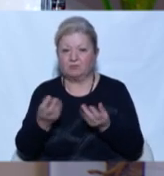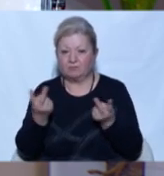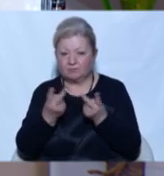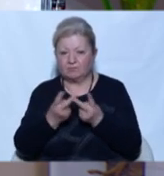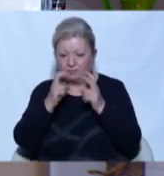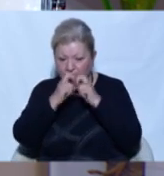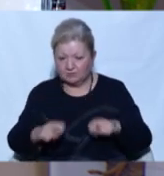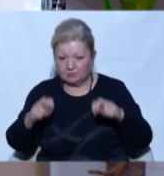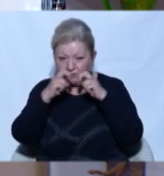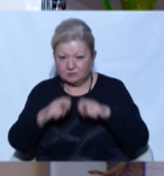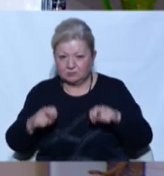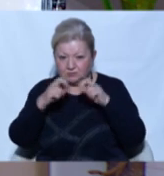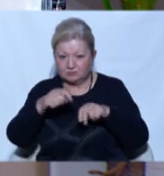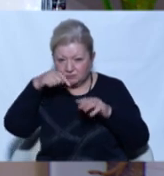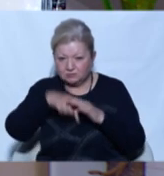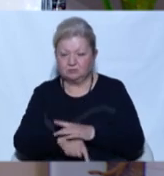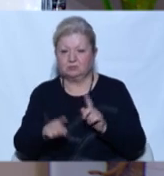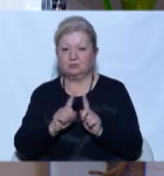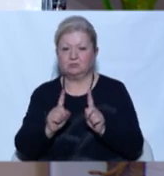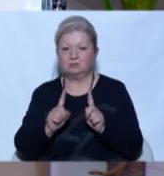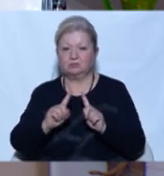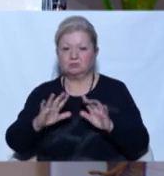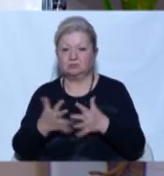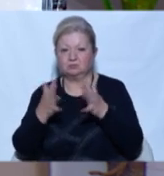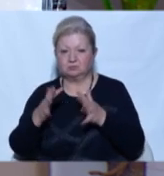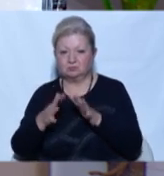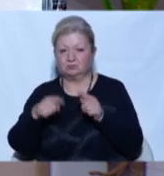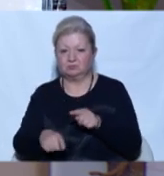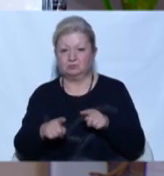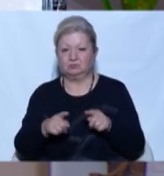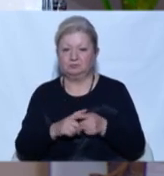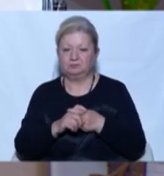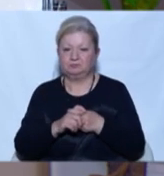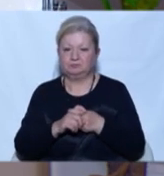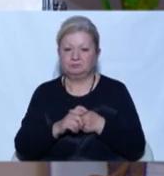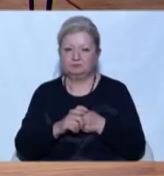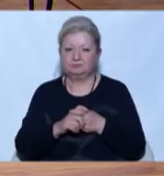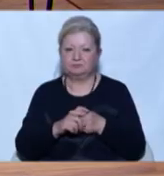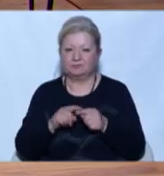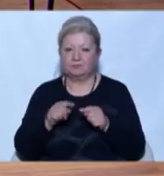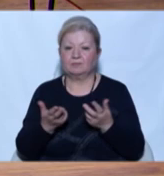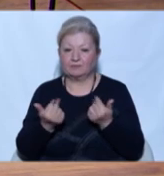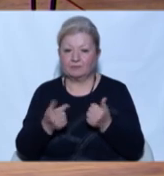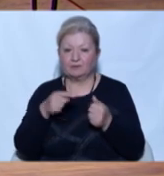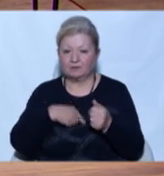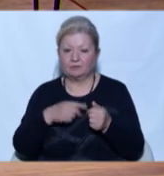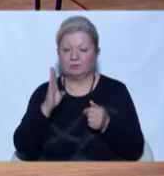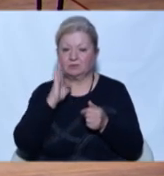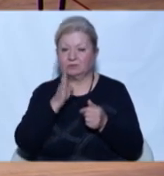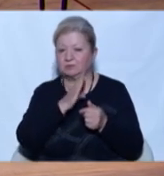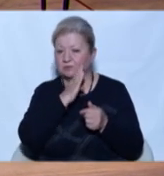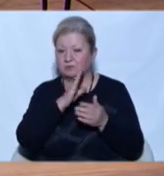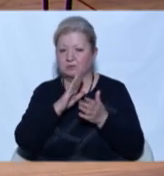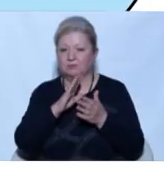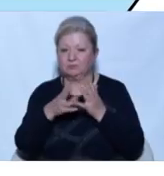da romelits Wegeneris theorie taris, continentori drapis theorie taris, snobili. Diach, ჩვენმა დედამიწამ